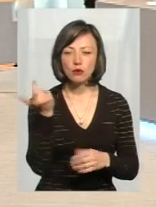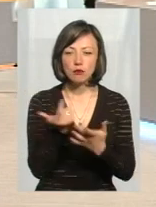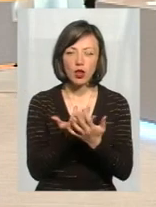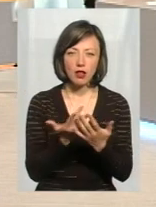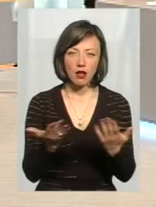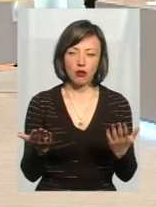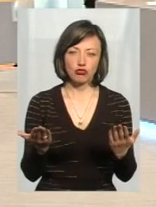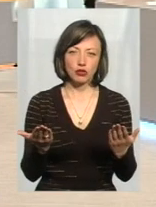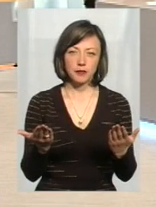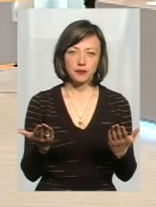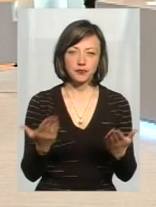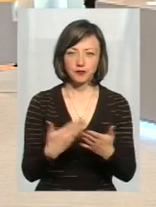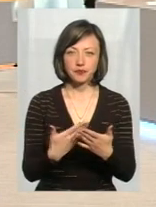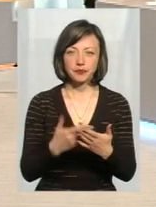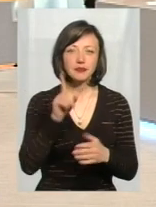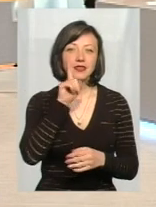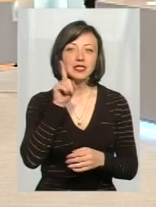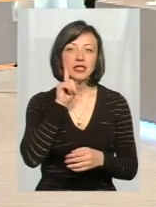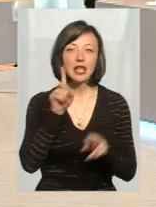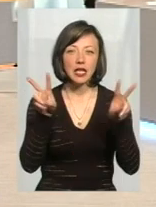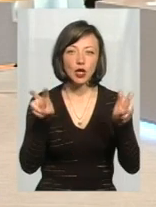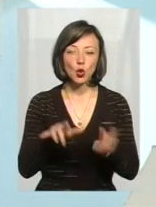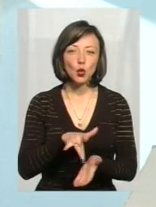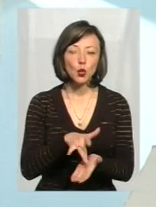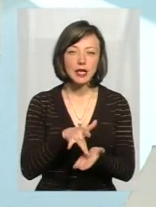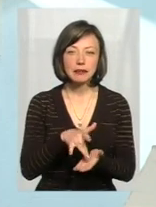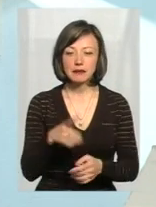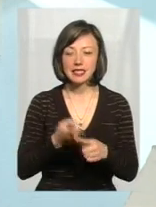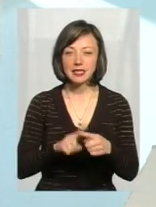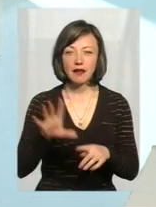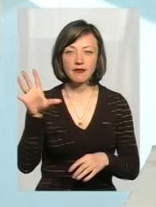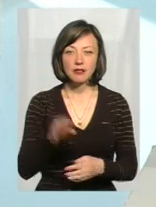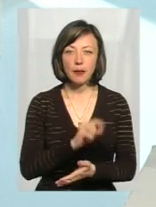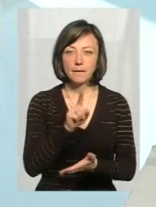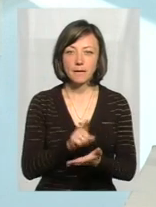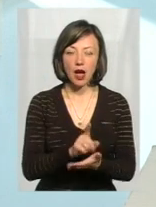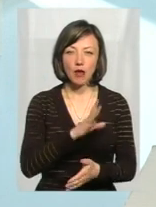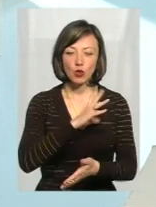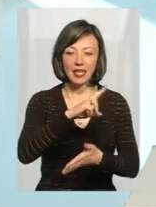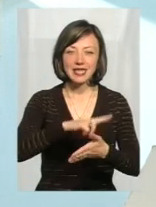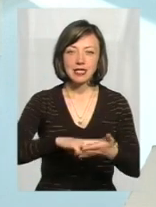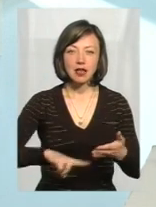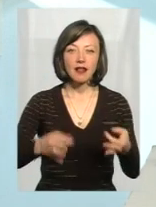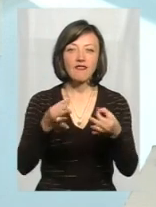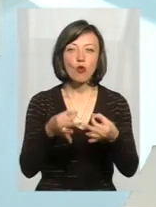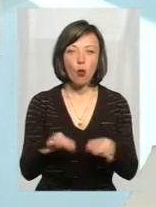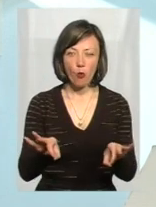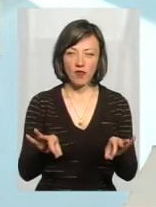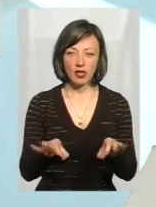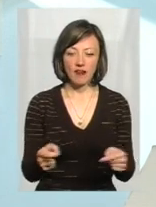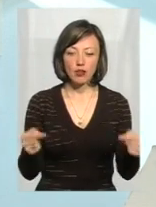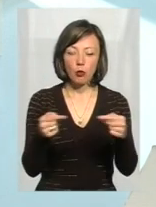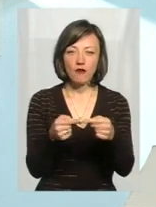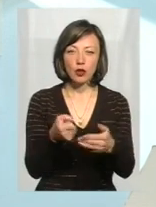господарчих, на кшталт зеленого туризму. Це все має бути сертифіковане відповідно